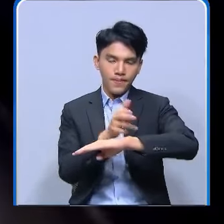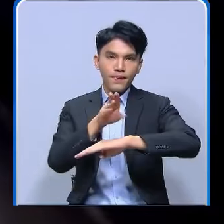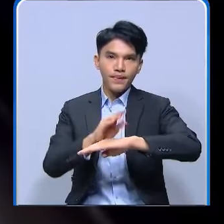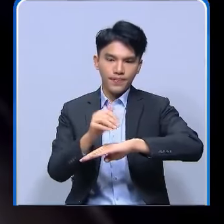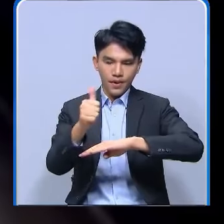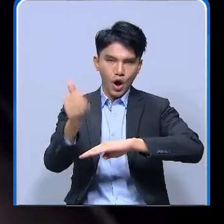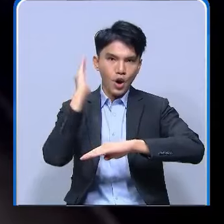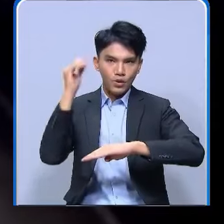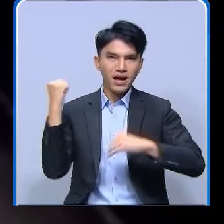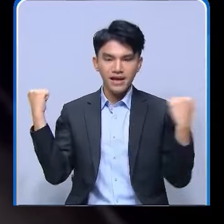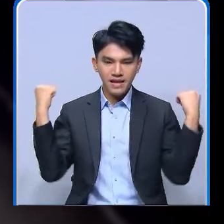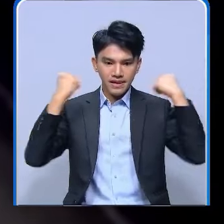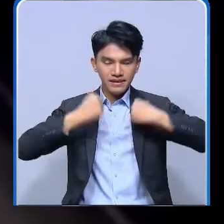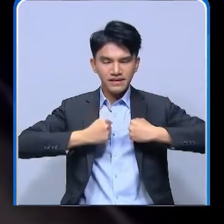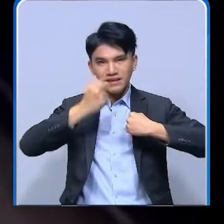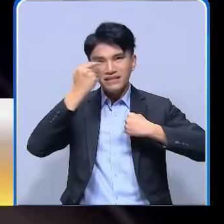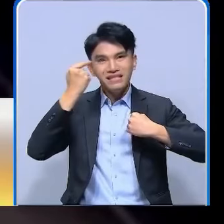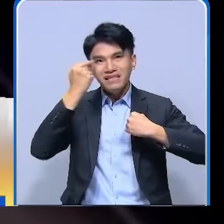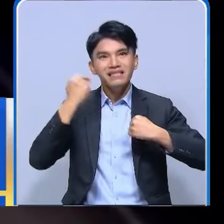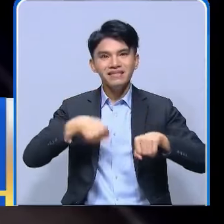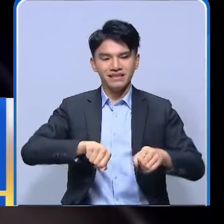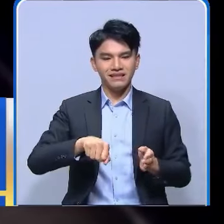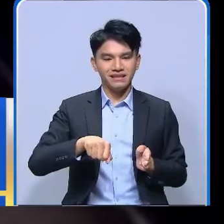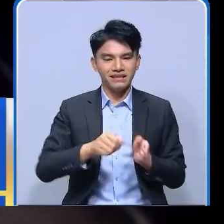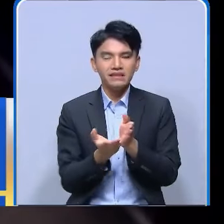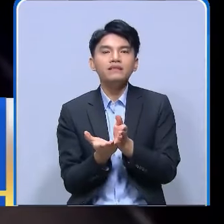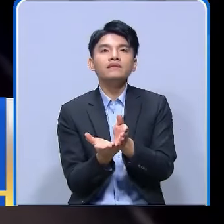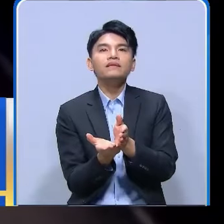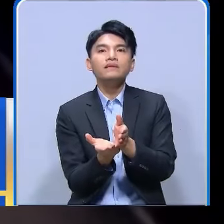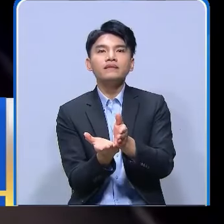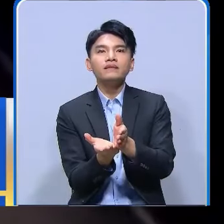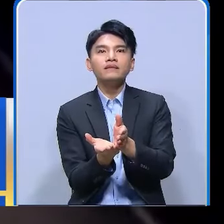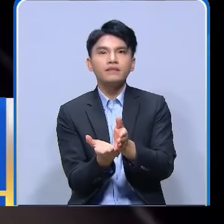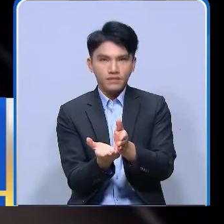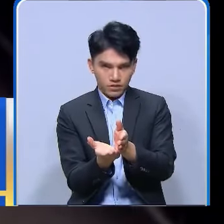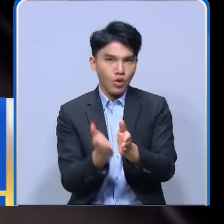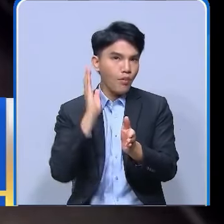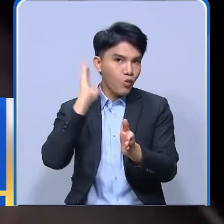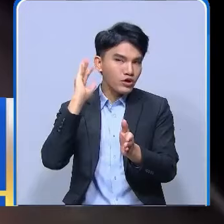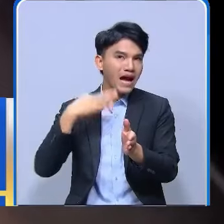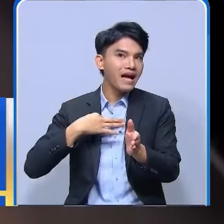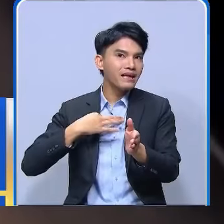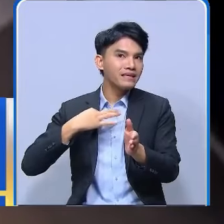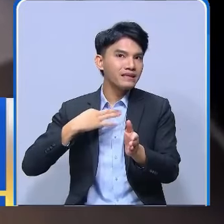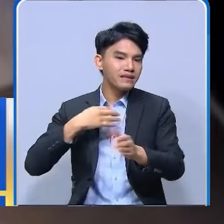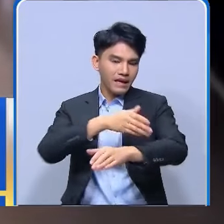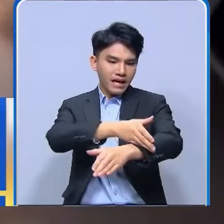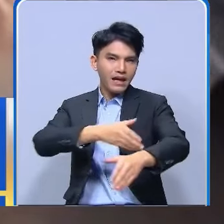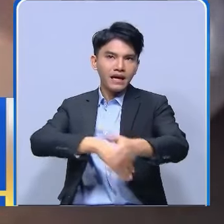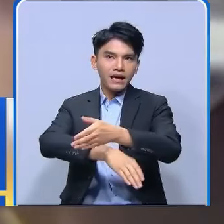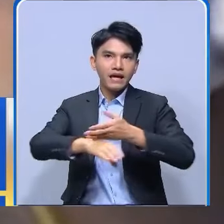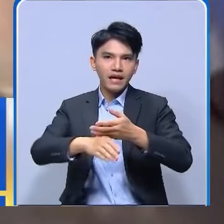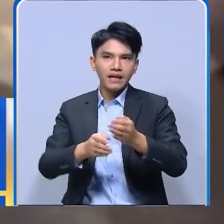เป็นชายใส่เสื้อดำแขนกุดก็ขี่รถจักรยานยนต์แบบพ่วงข้างโดยมีชายใส่เสื้อแขนยาวขี่ตามไ